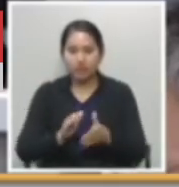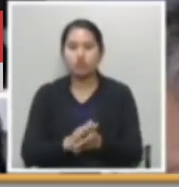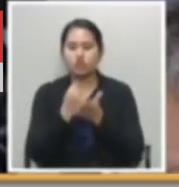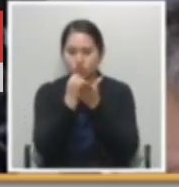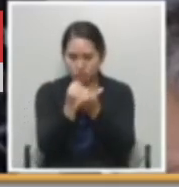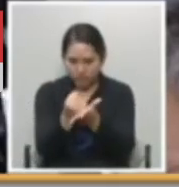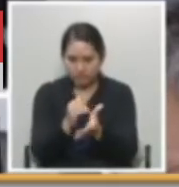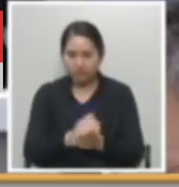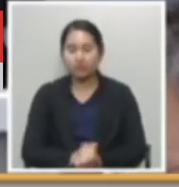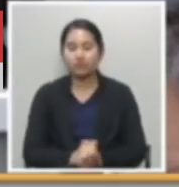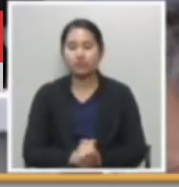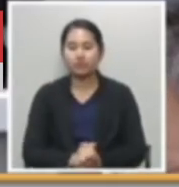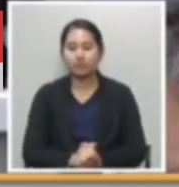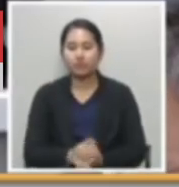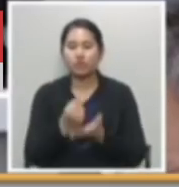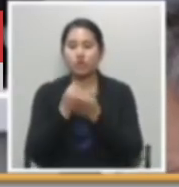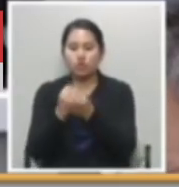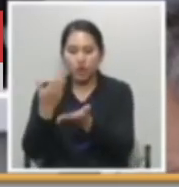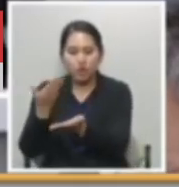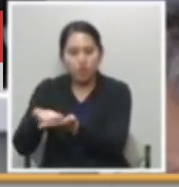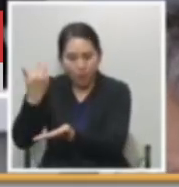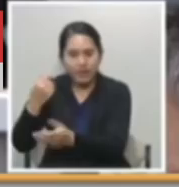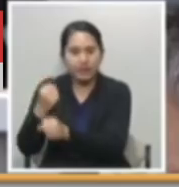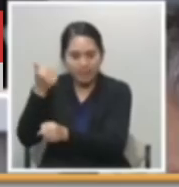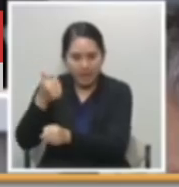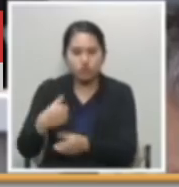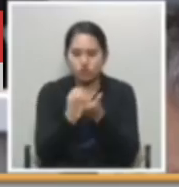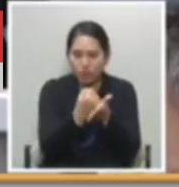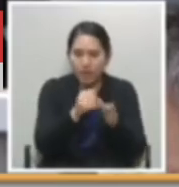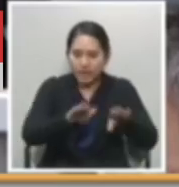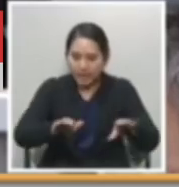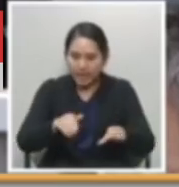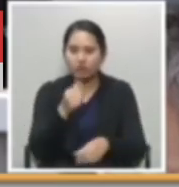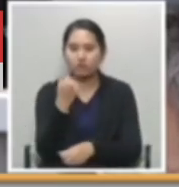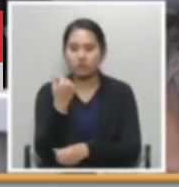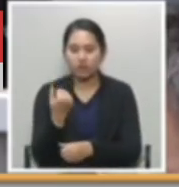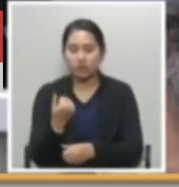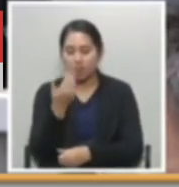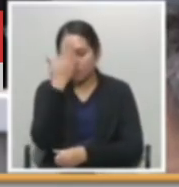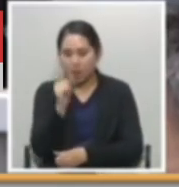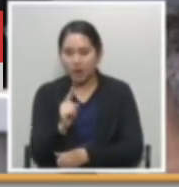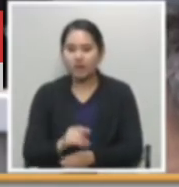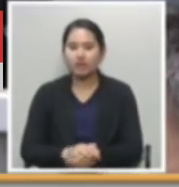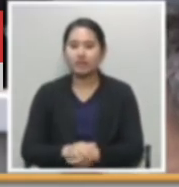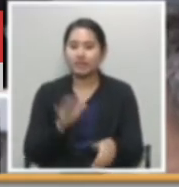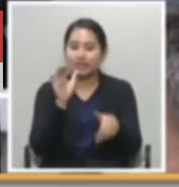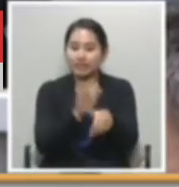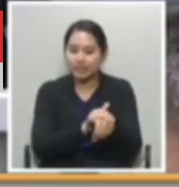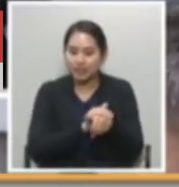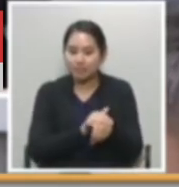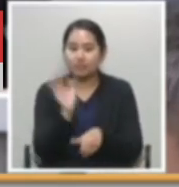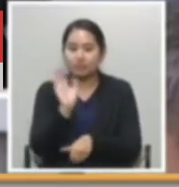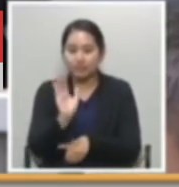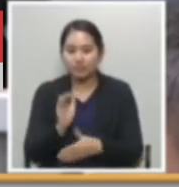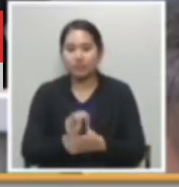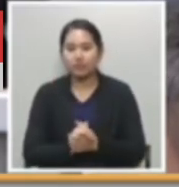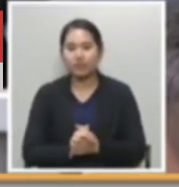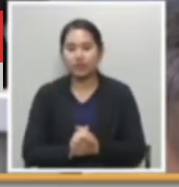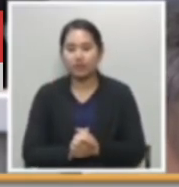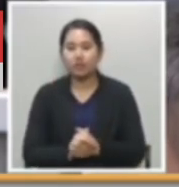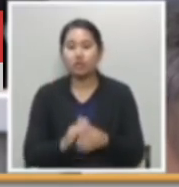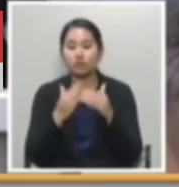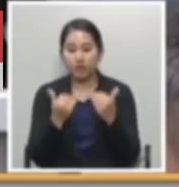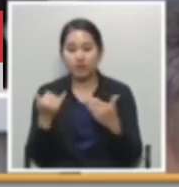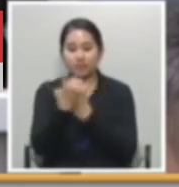อะครับท่านช่วยเจ้าสัวได้ขอให้ช่วยคนเหล่านี้เถอะมันจะต้องไม่ใช่ว่าจะไปจับเขานะวันนี้ผมบอกให้เลยประเทศ